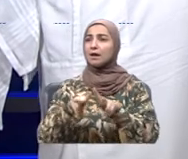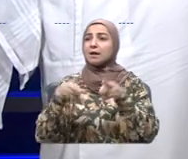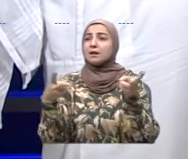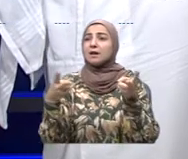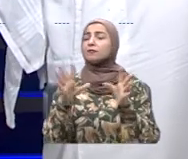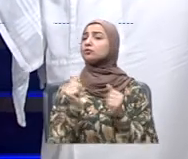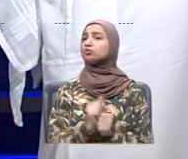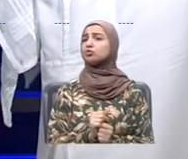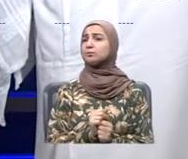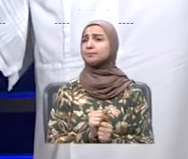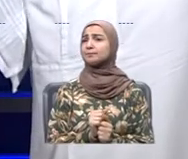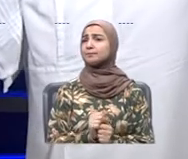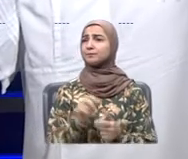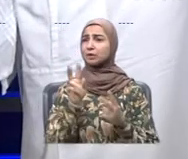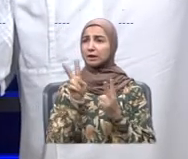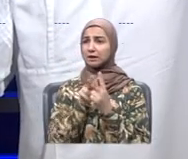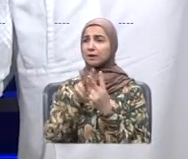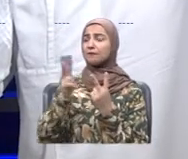أن الفارق بين الجذرين